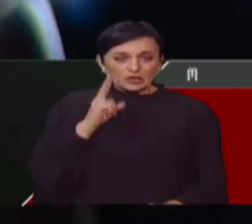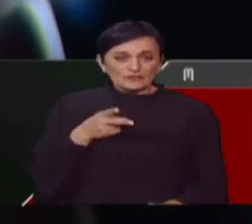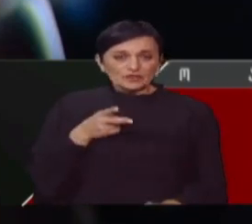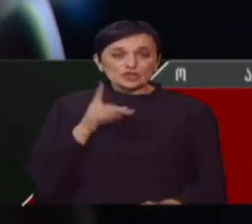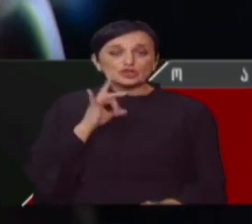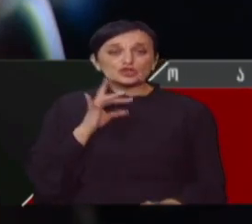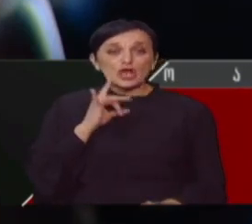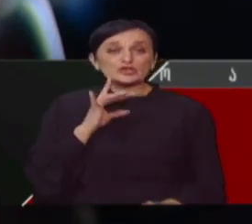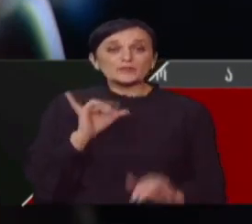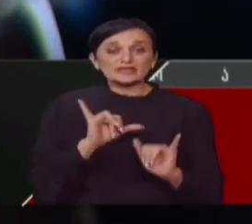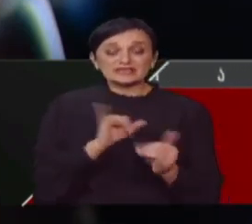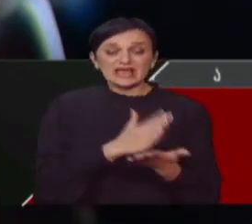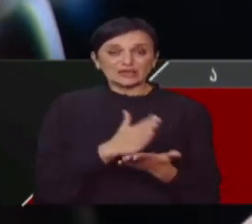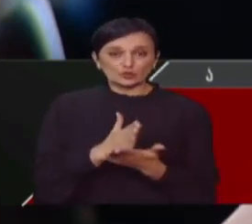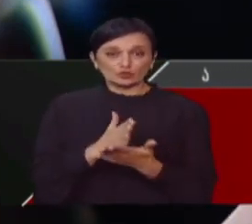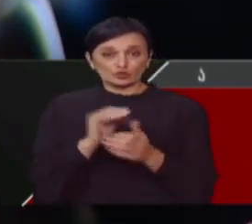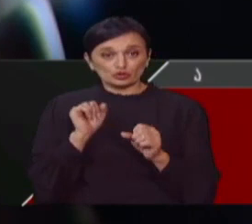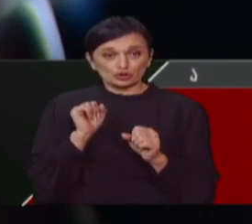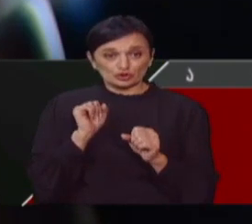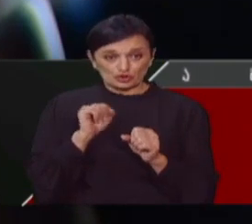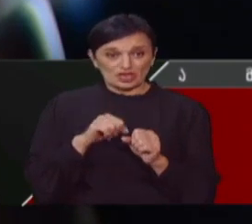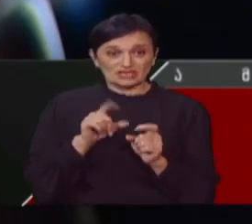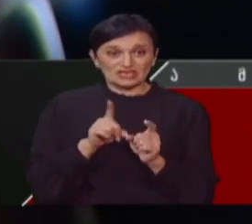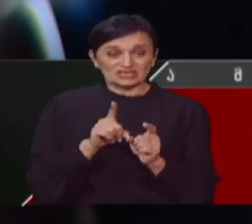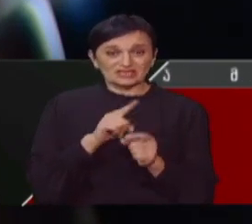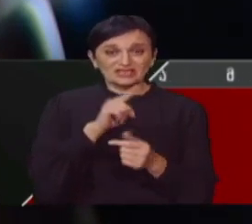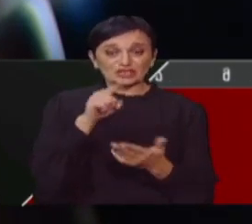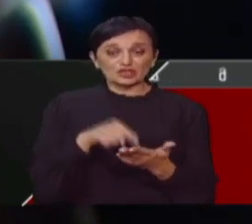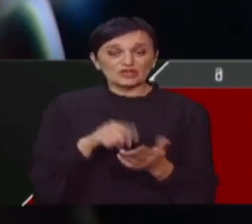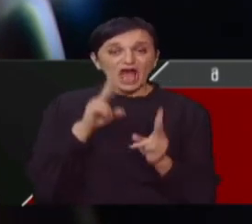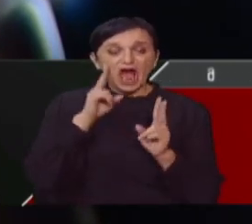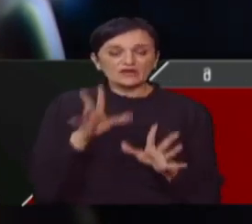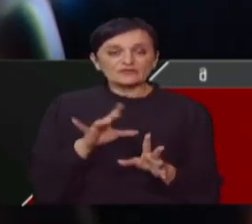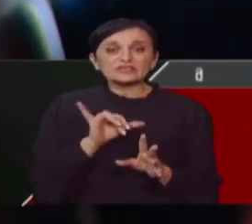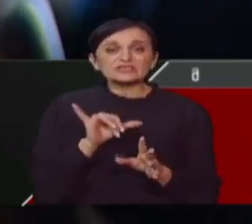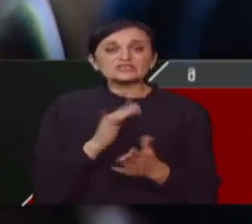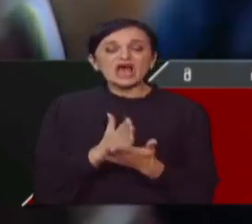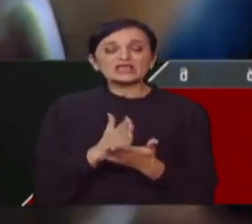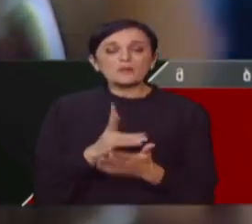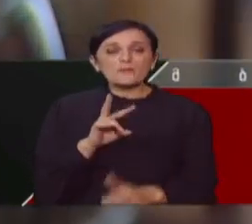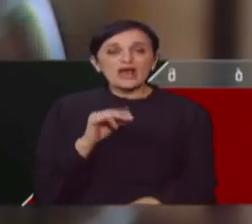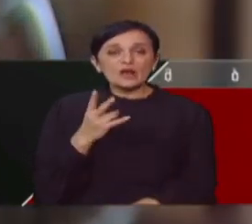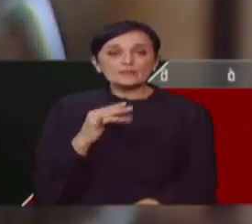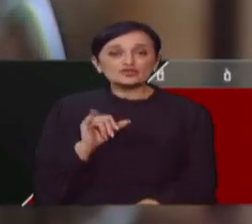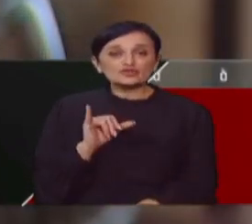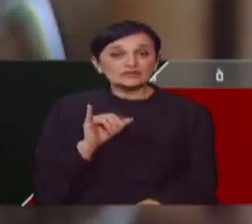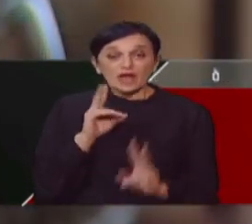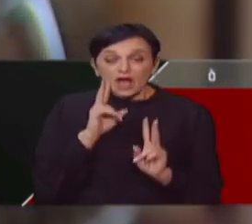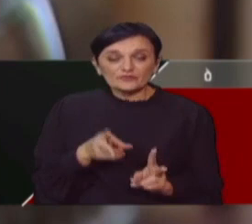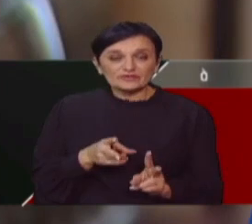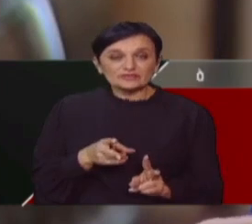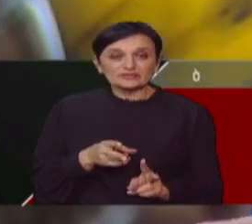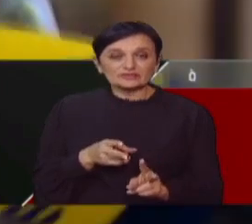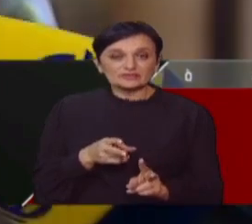anu jerjerobit anu sad imqopeba sheileba anu esti kitqo daisvos kideots, magram ar vitsit sad imqopeba Merabishvili. Ar vitsit.